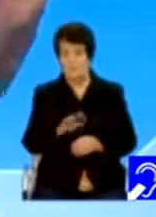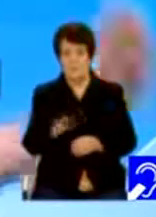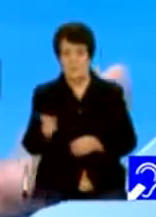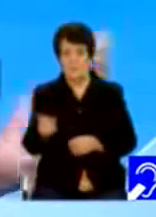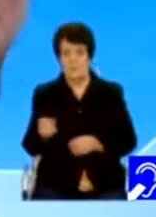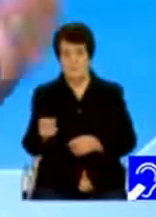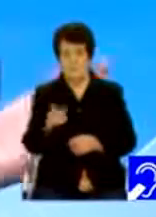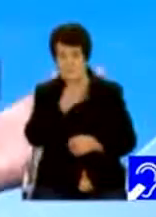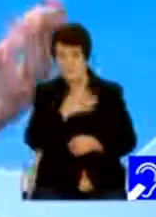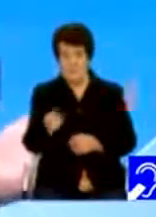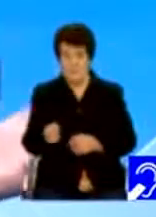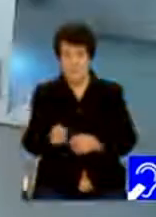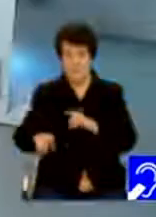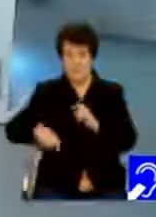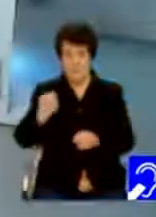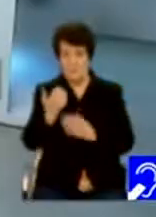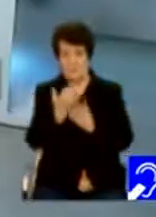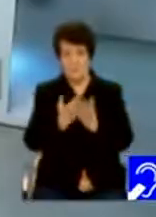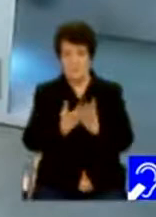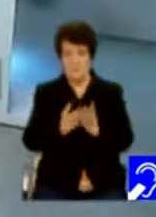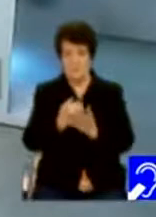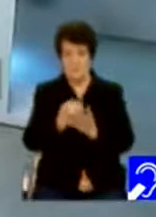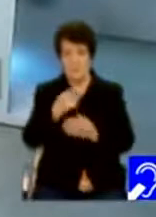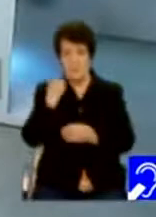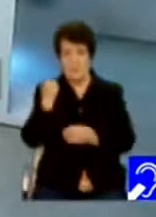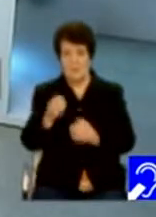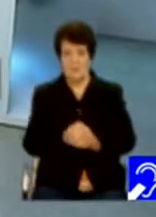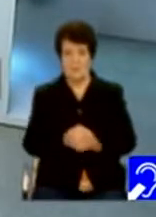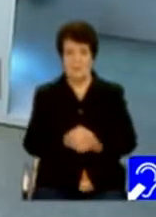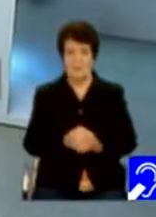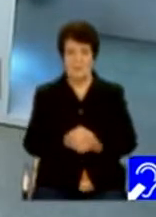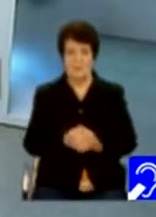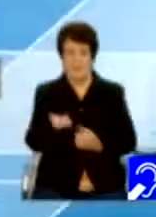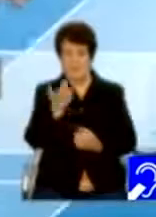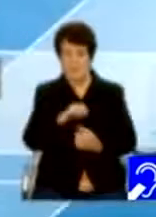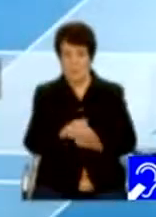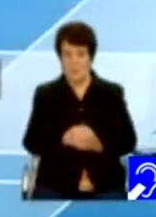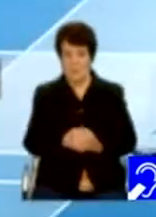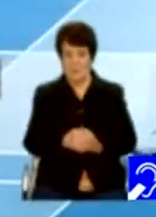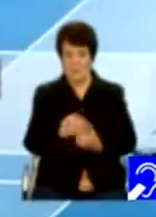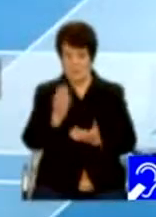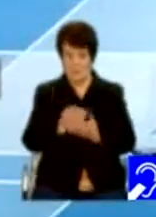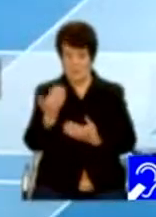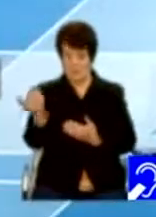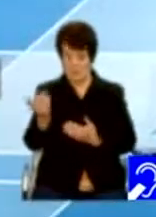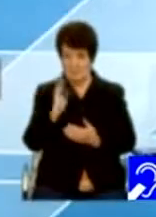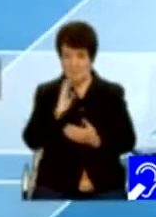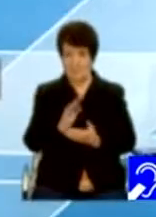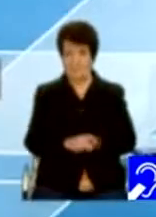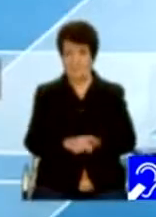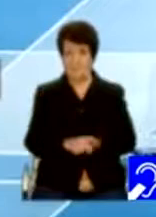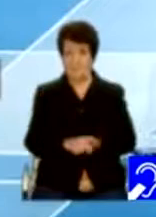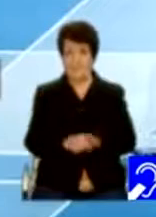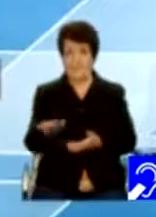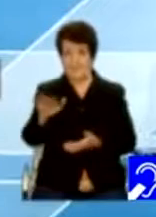nimic, mulțumesc. Dar în schimb dăunează procesului politic. Domnul Traciuc și vă rog, vă rog și doamna, dacă aveți ceva întrebări, că deja am intrat în zona